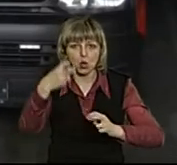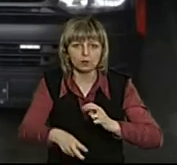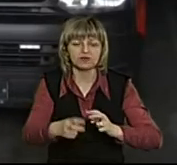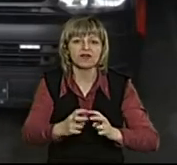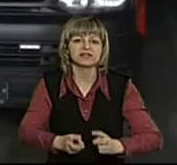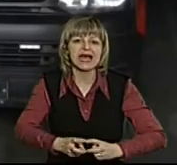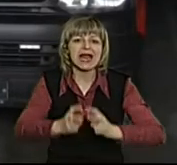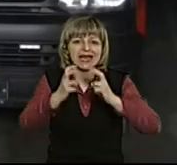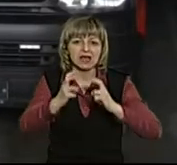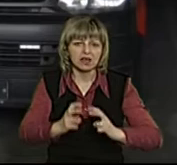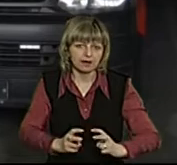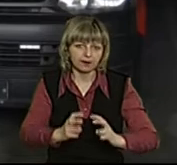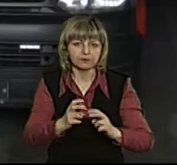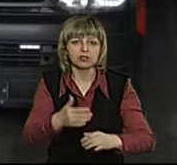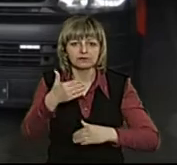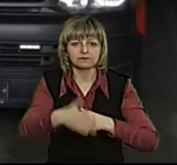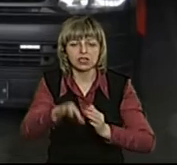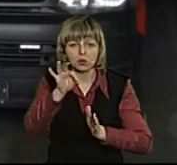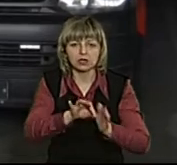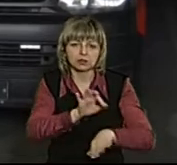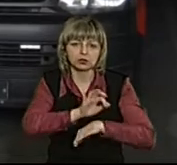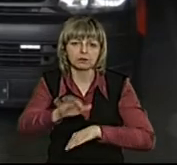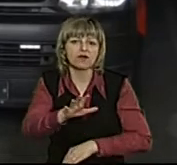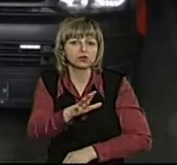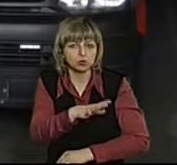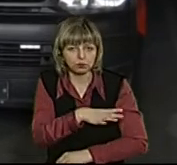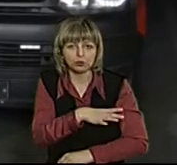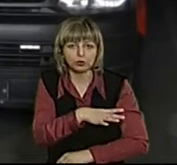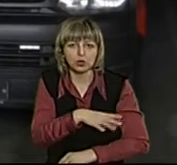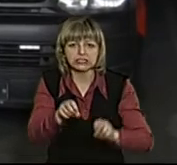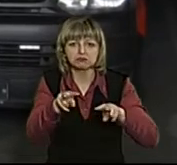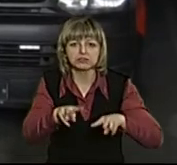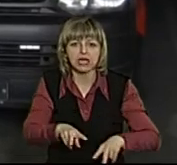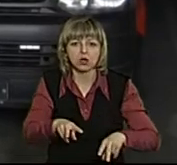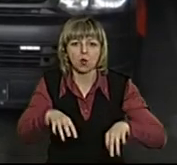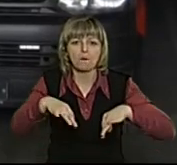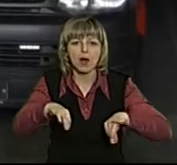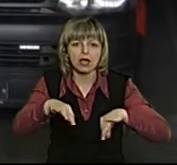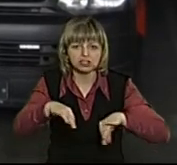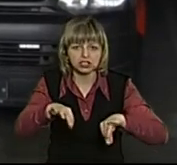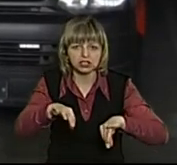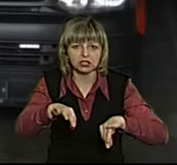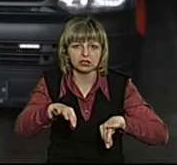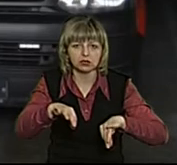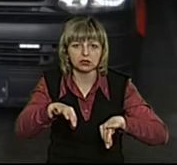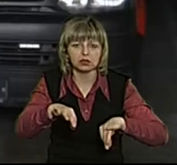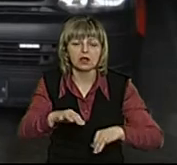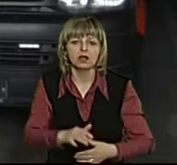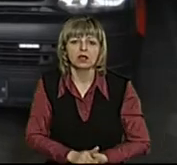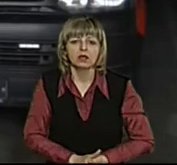ліфт. Вже одразу була направлена спеціальна машина аварійно-рятувального